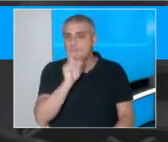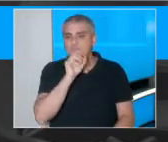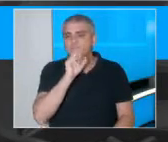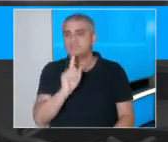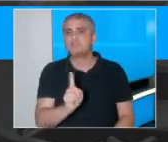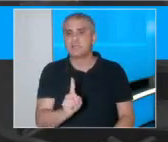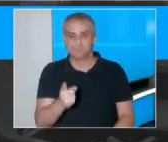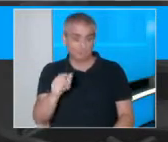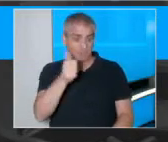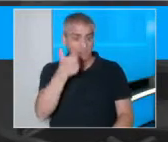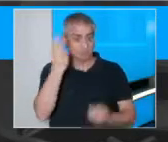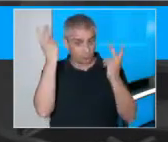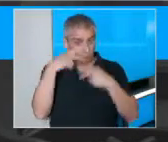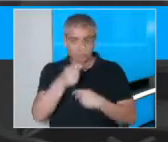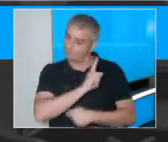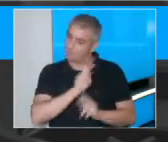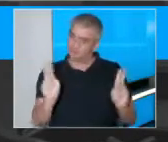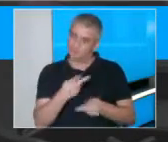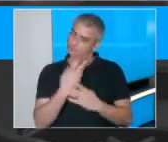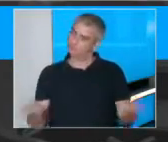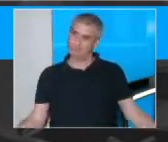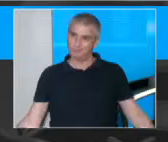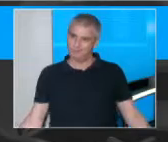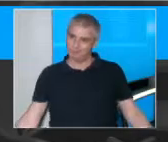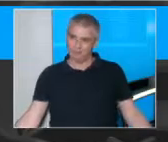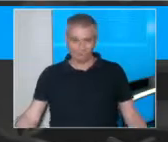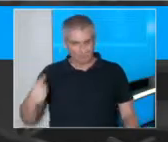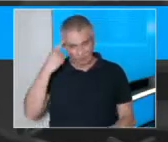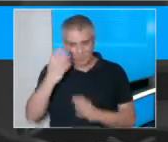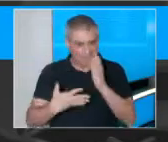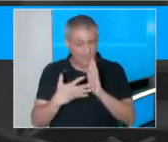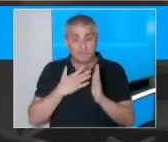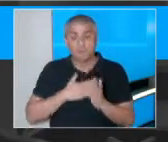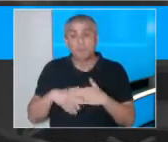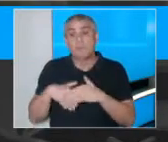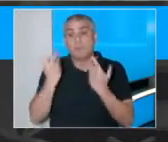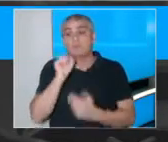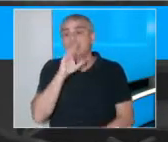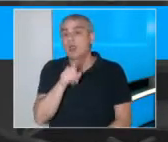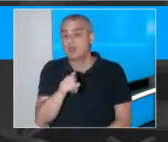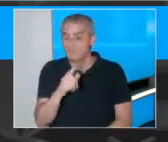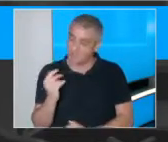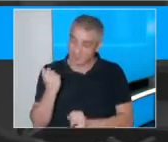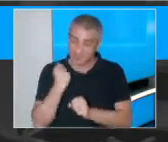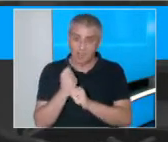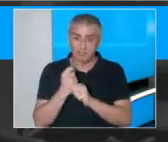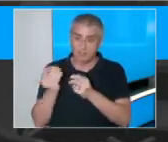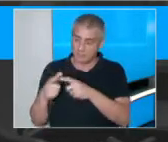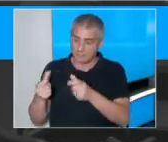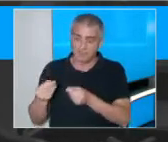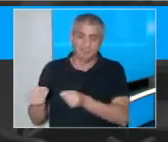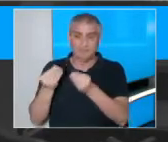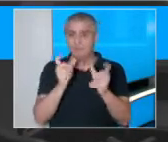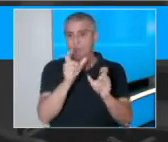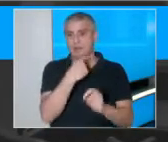מדליף את זה, כי זה קודם כל מוסכם שזה לא יכול לבוא. אתה יודע איזה... תחכו ממה להם, הם רצו בבוקר של ההדלפה להעביר את הדיסקים להגנה